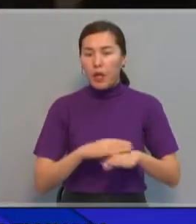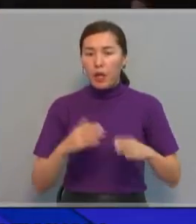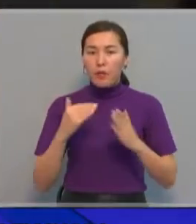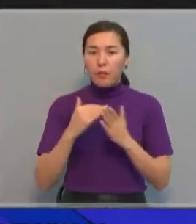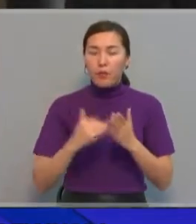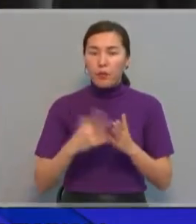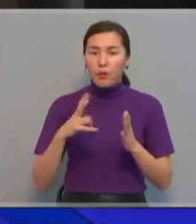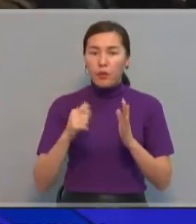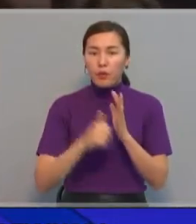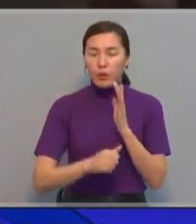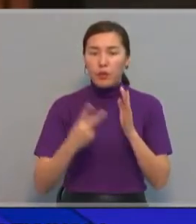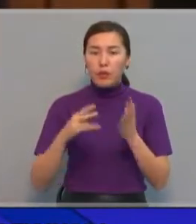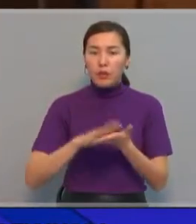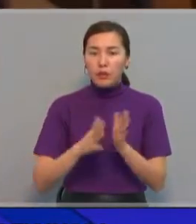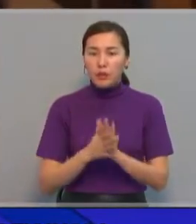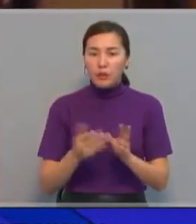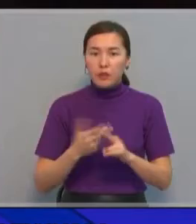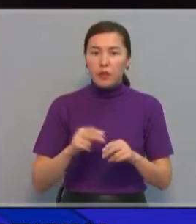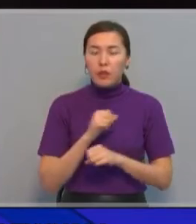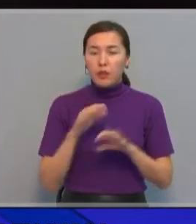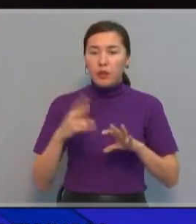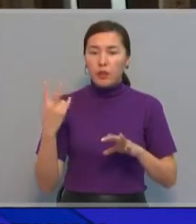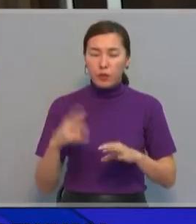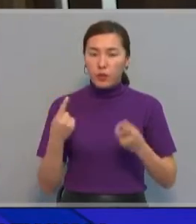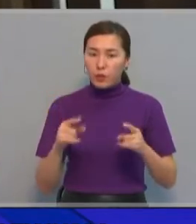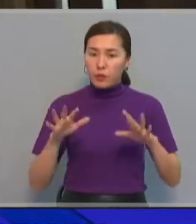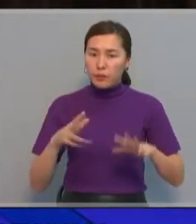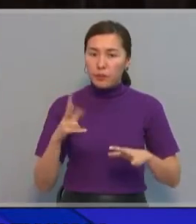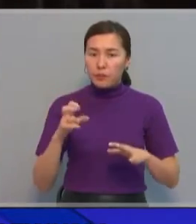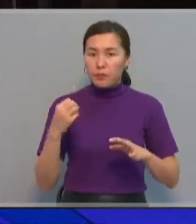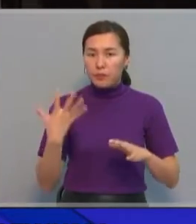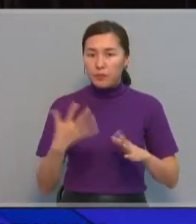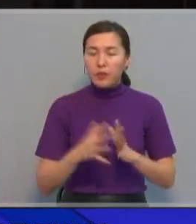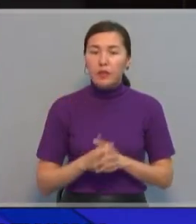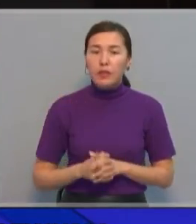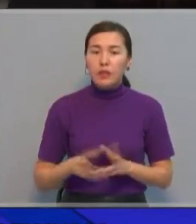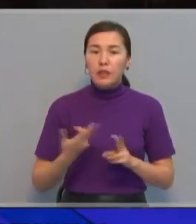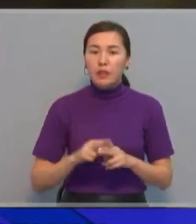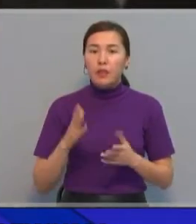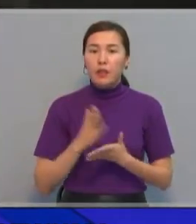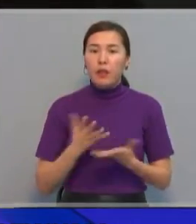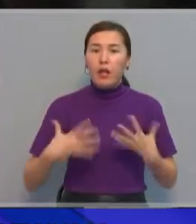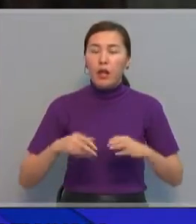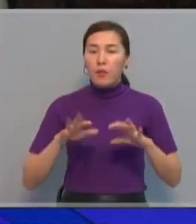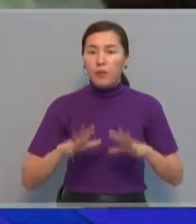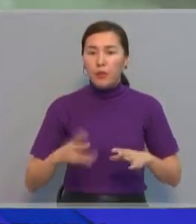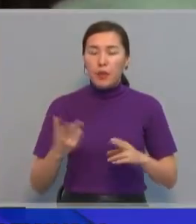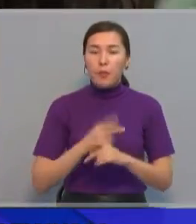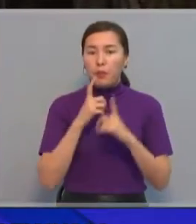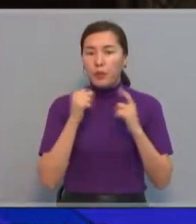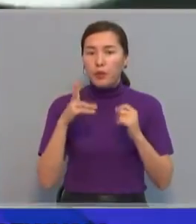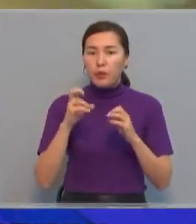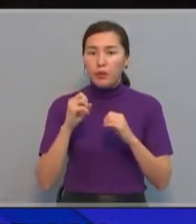подтверждено 372 случая. В зонах отдыха – 2, в других местах – 315. Также нахождение в общественных местах без масок